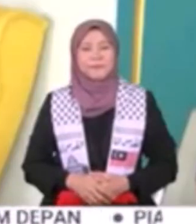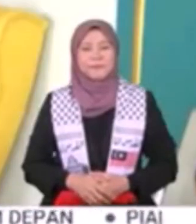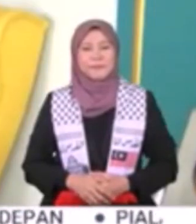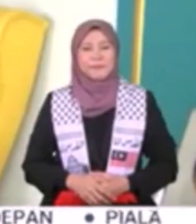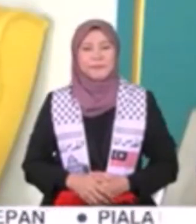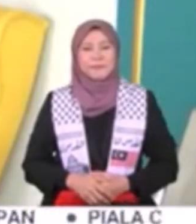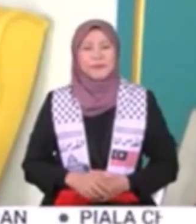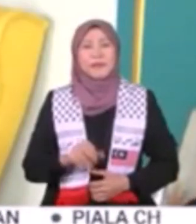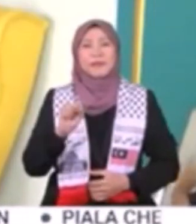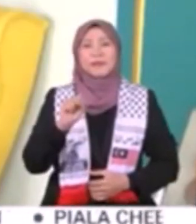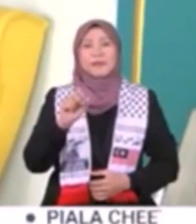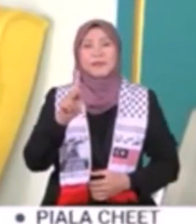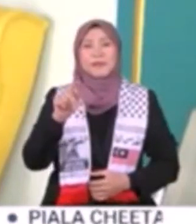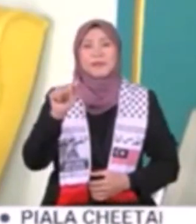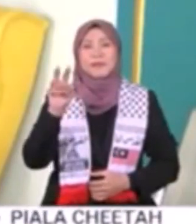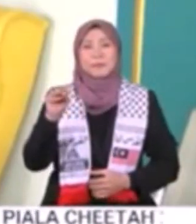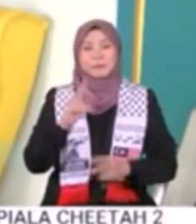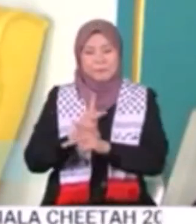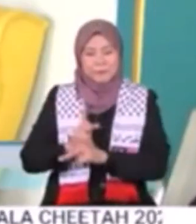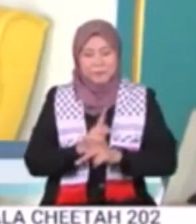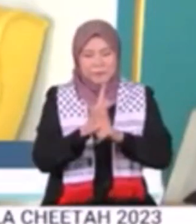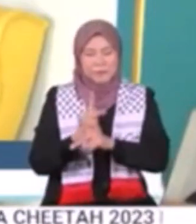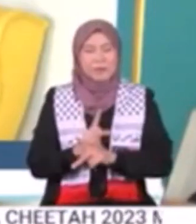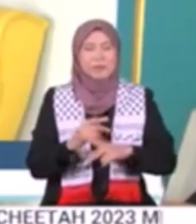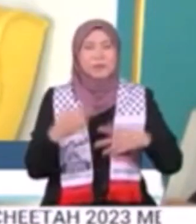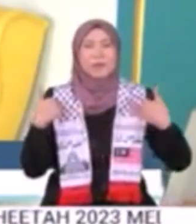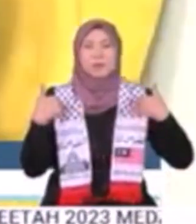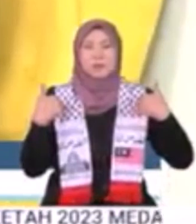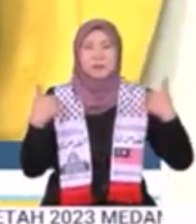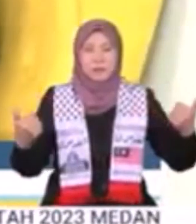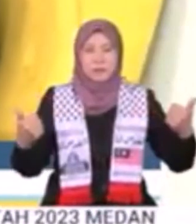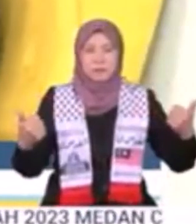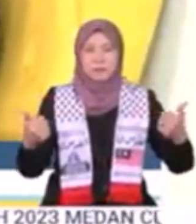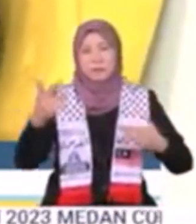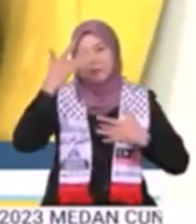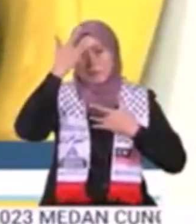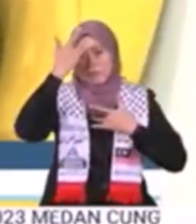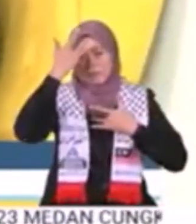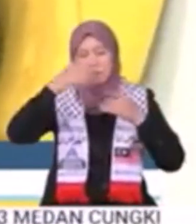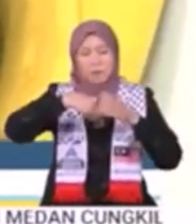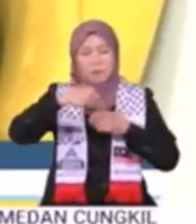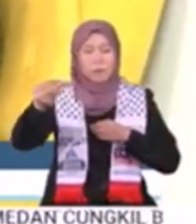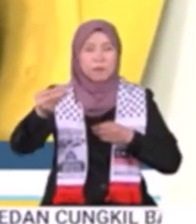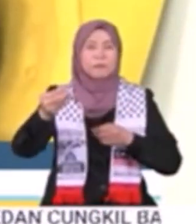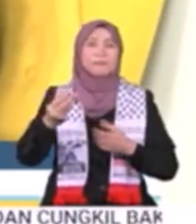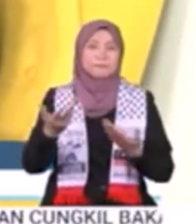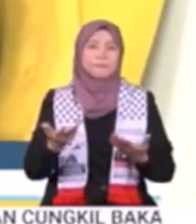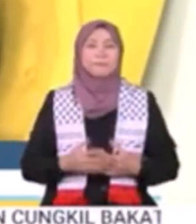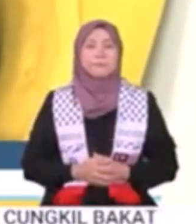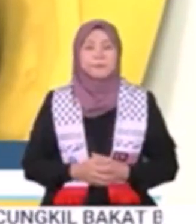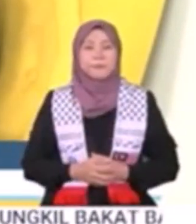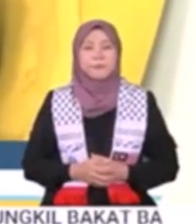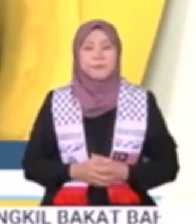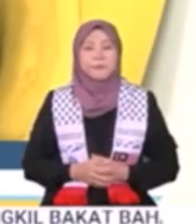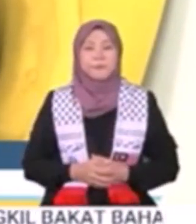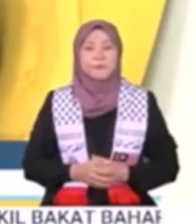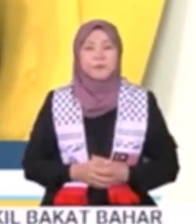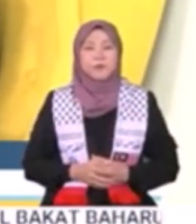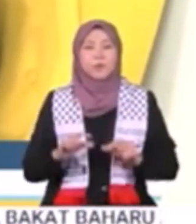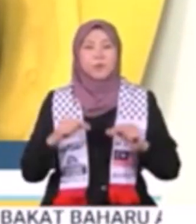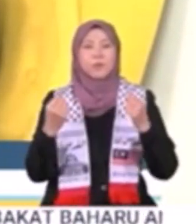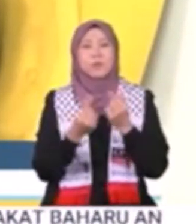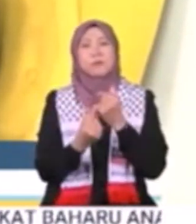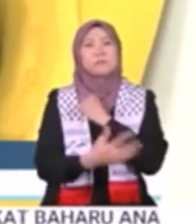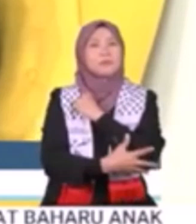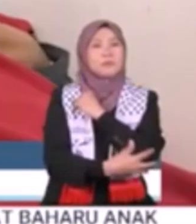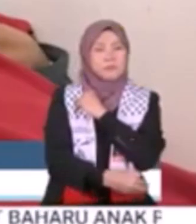Skim berkenaan menumpukan penjagaan kesihatan prima akut atau rawatan pesakit luar, kes-kes berkenaan. Menerusinya, golongan